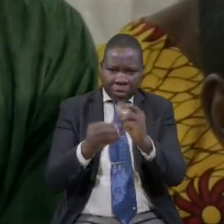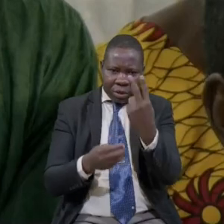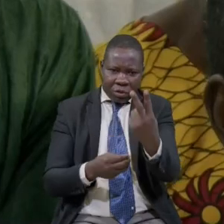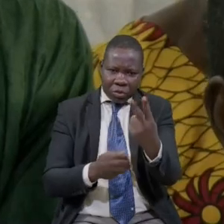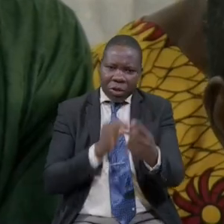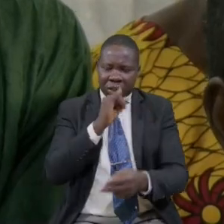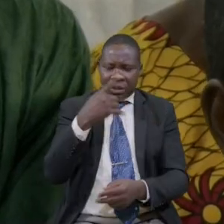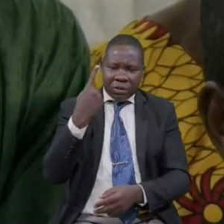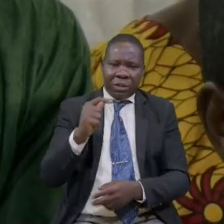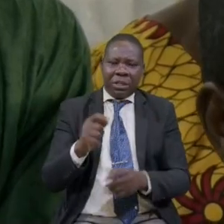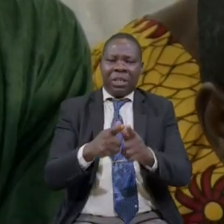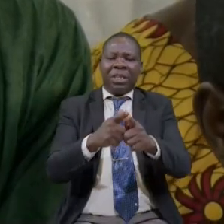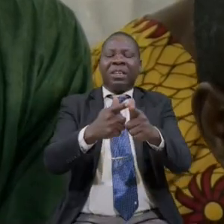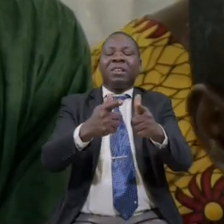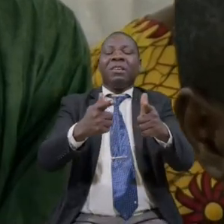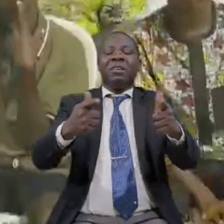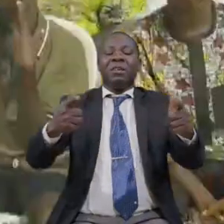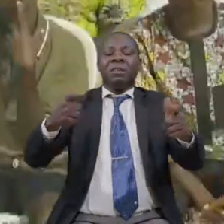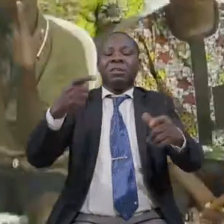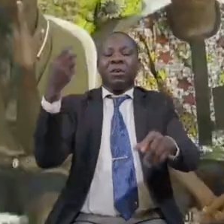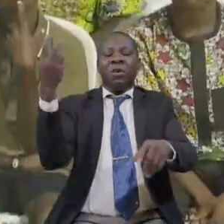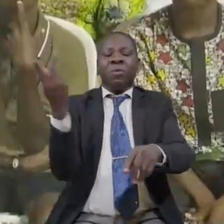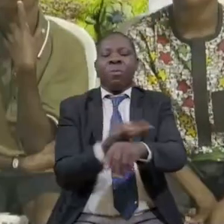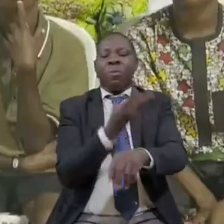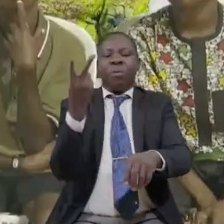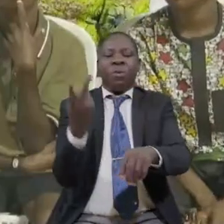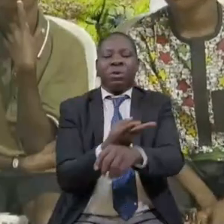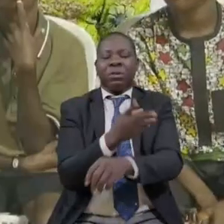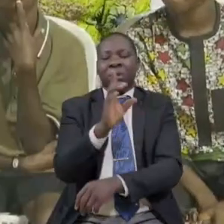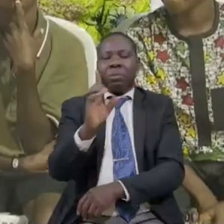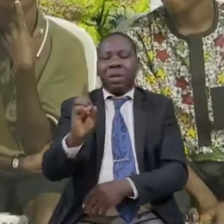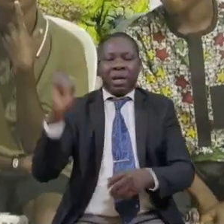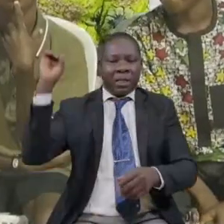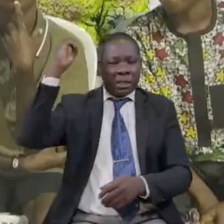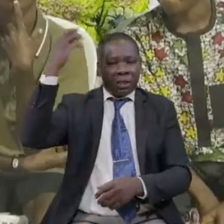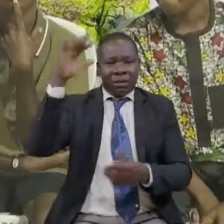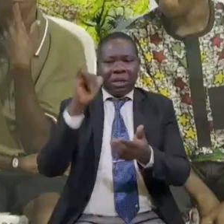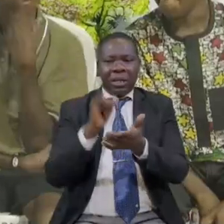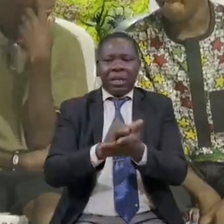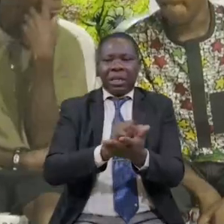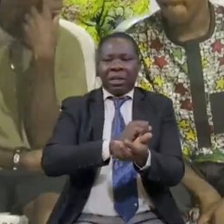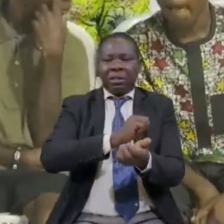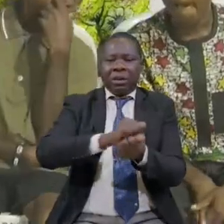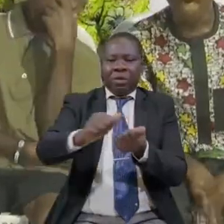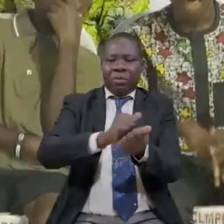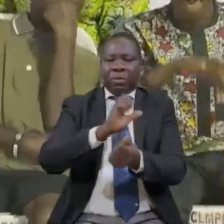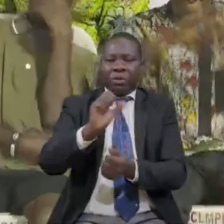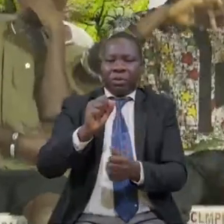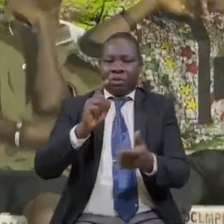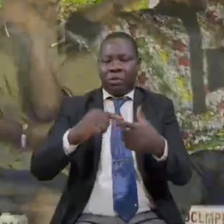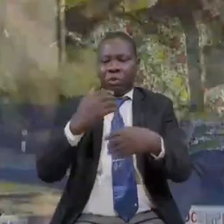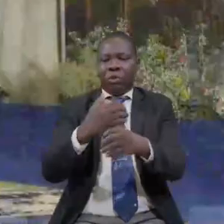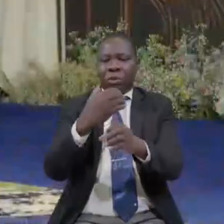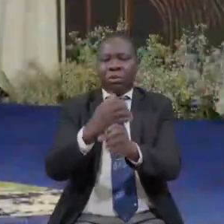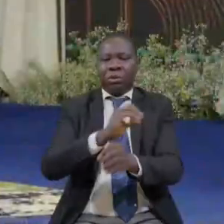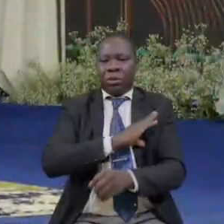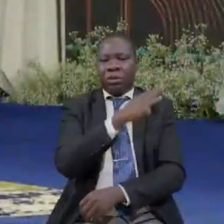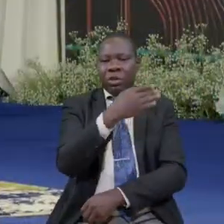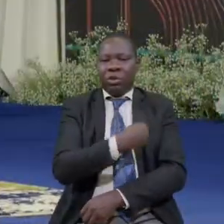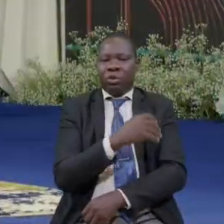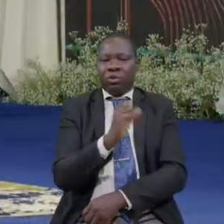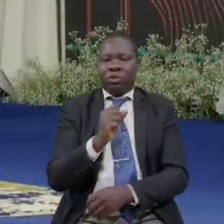grâce grande et multipliée qui purifie à rendre les âmes plus